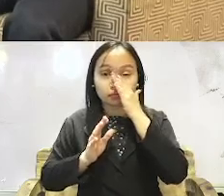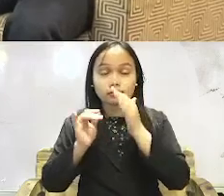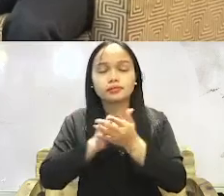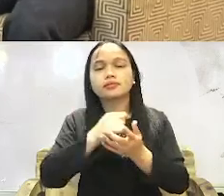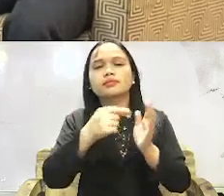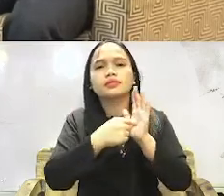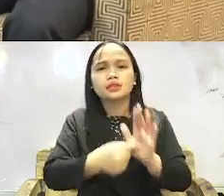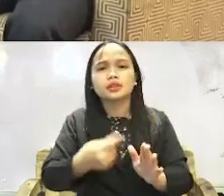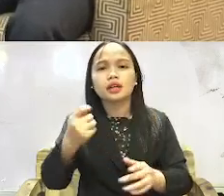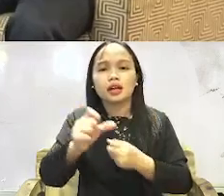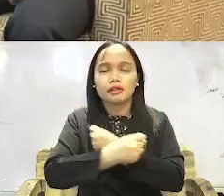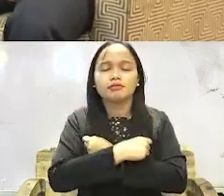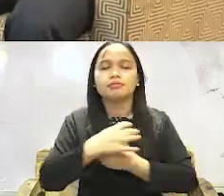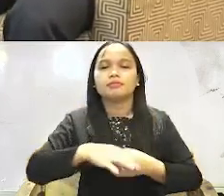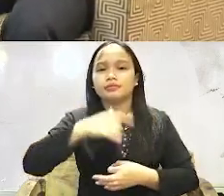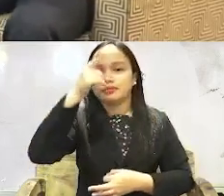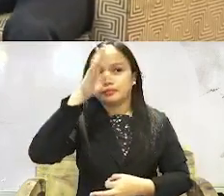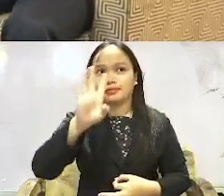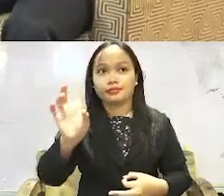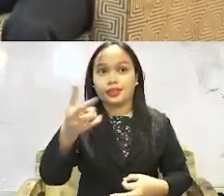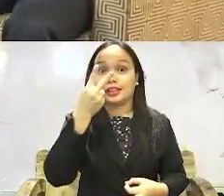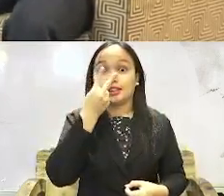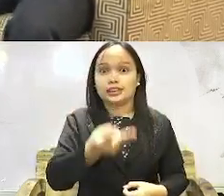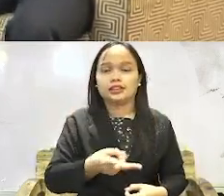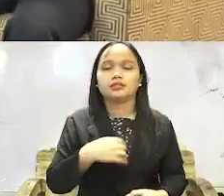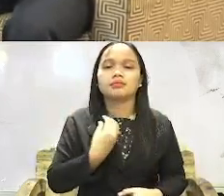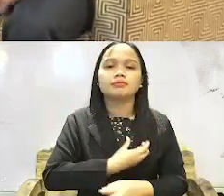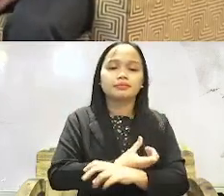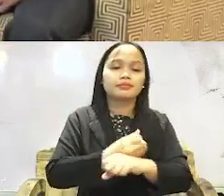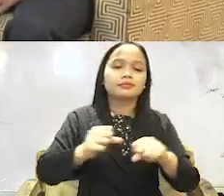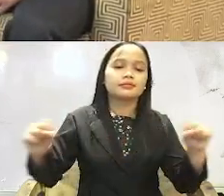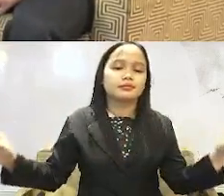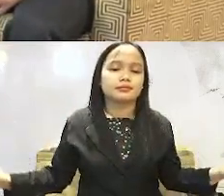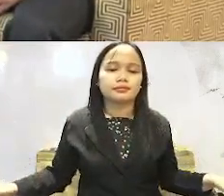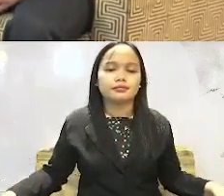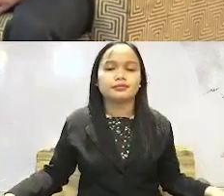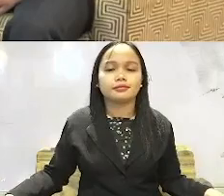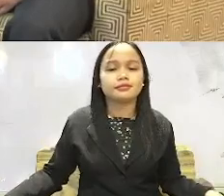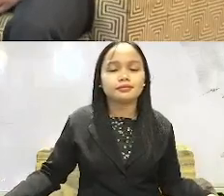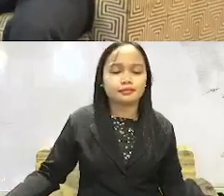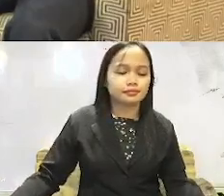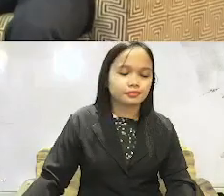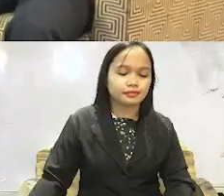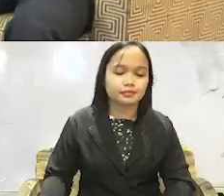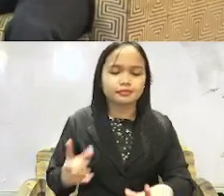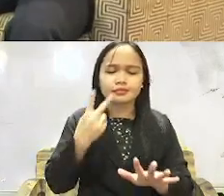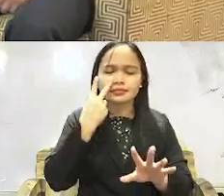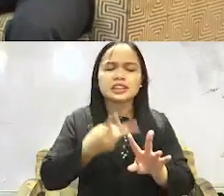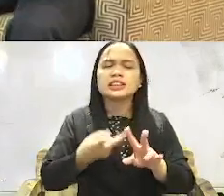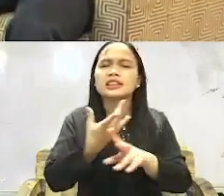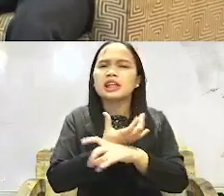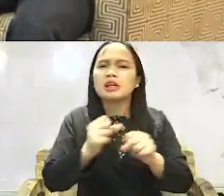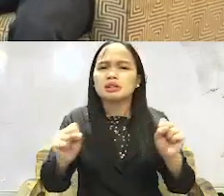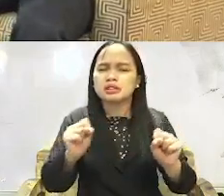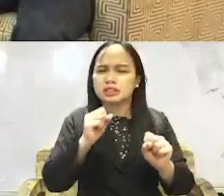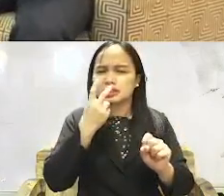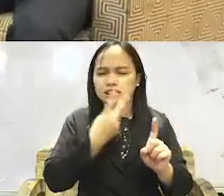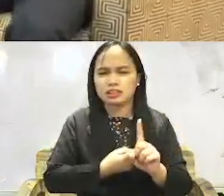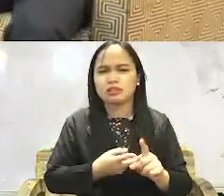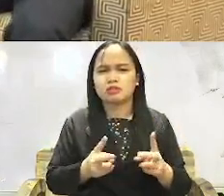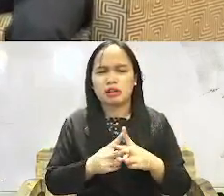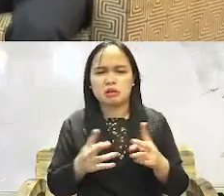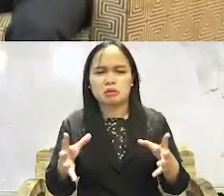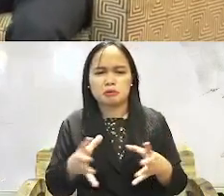Di ba? Balik tayo sa ating salvation. Grabe kung isipin nyo ang kasalanan, grabe. Pero ano lang ang